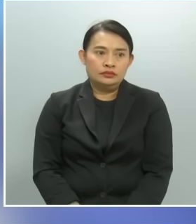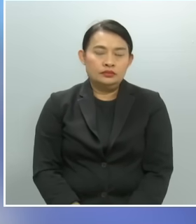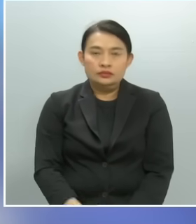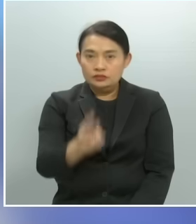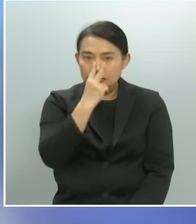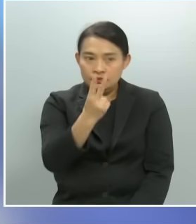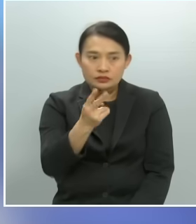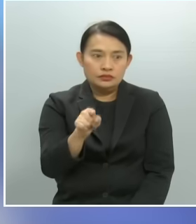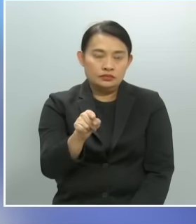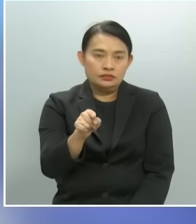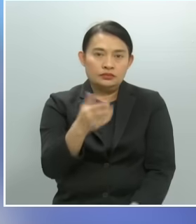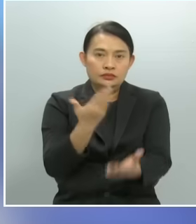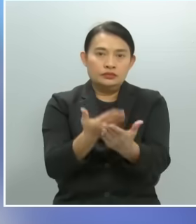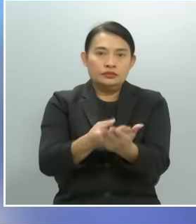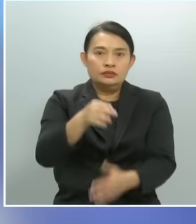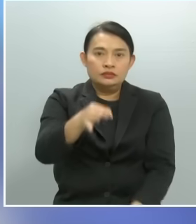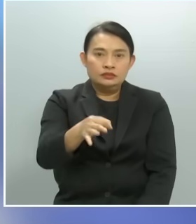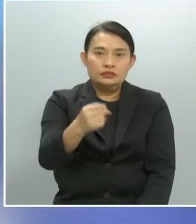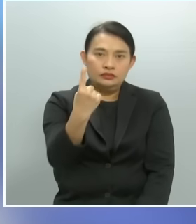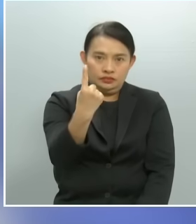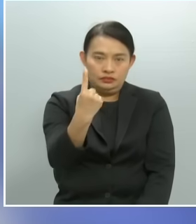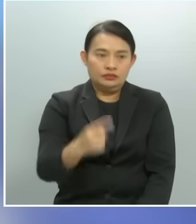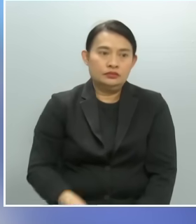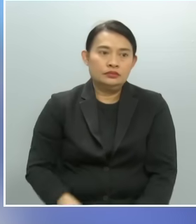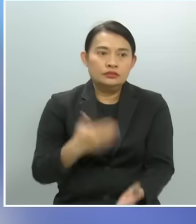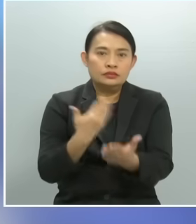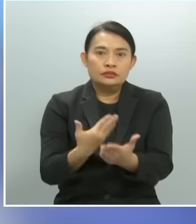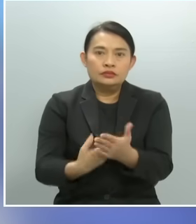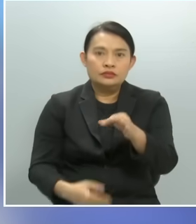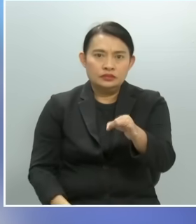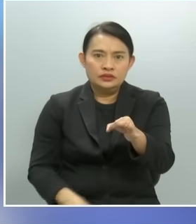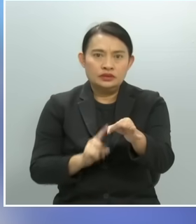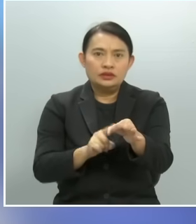เหรียญบาทเหรียญบาท